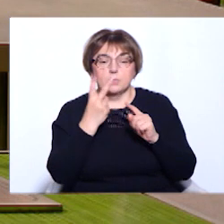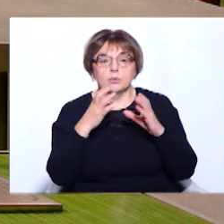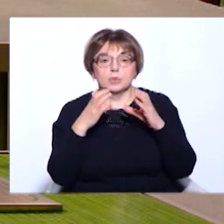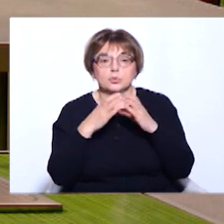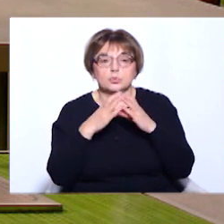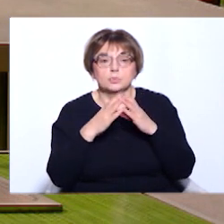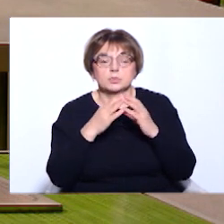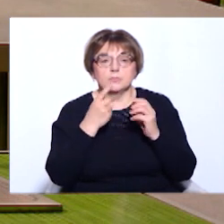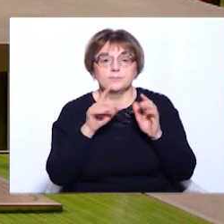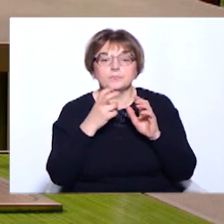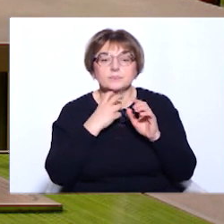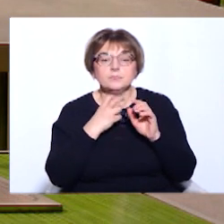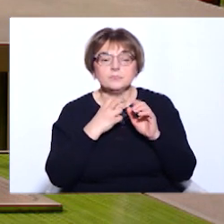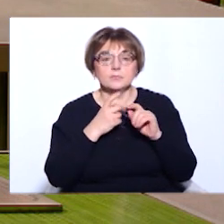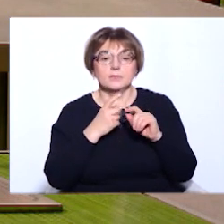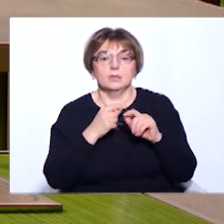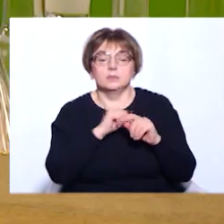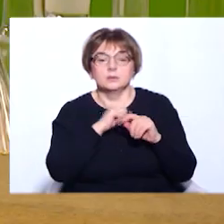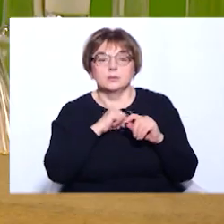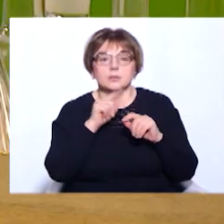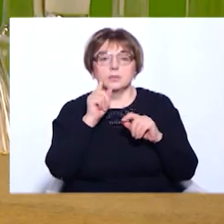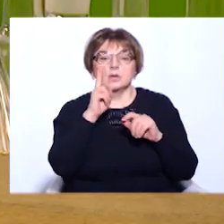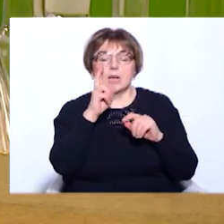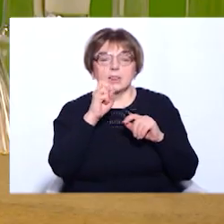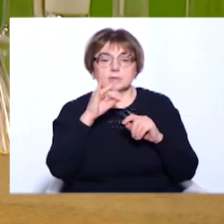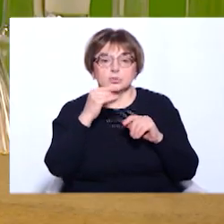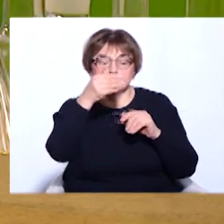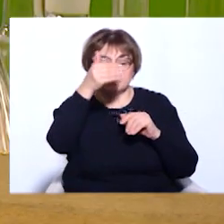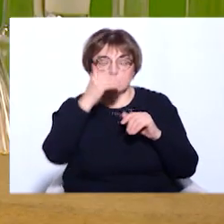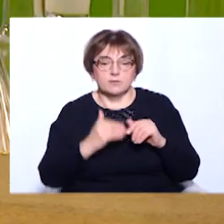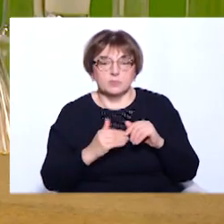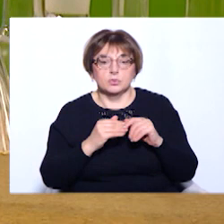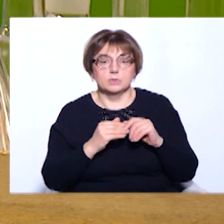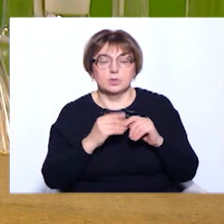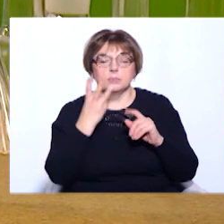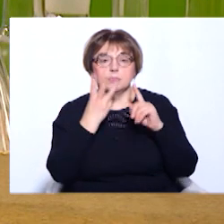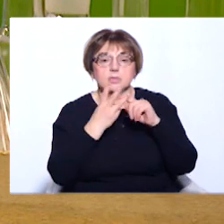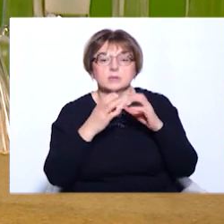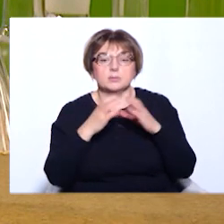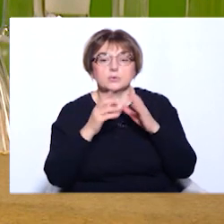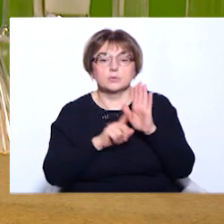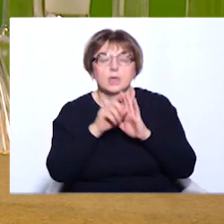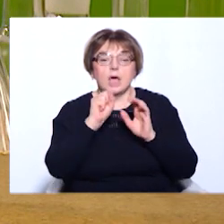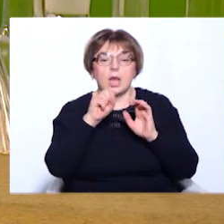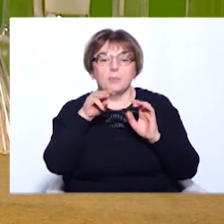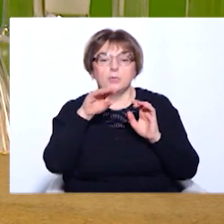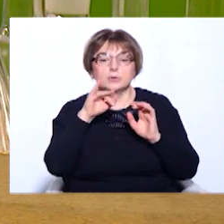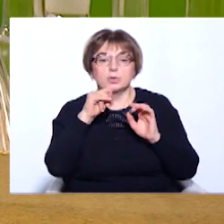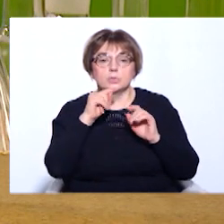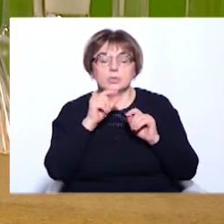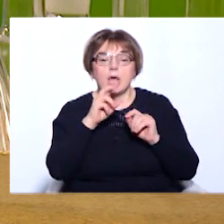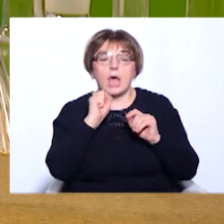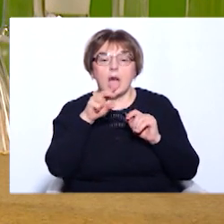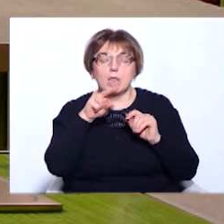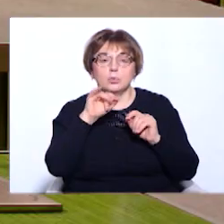ჯგუფის მეტალებია ტუტე მიწა მეტალები კალციუმის ქვემოთ და მესამე ჯგუფიდან მოდით ამფოტერულ მეტალზე,